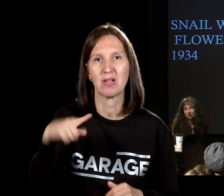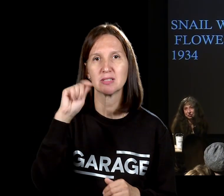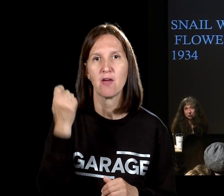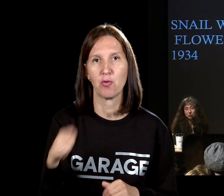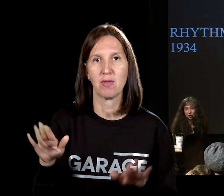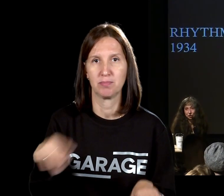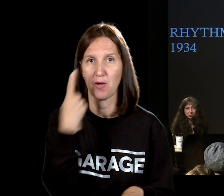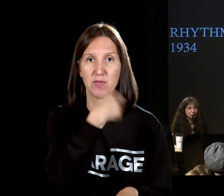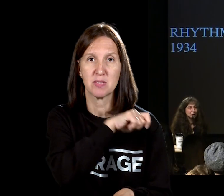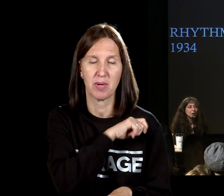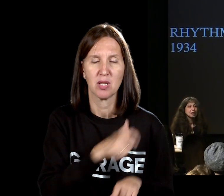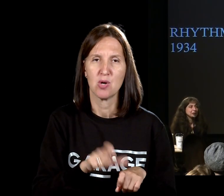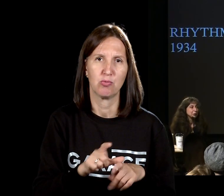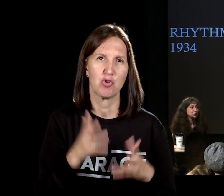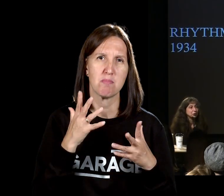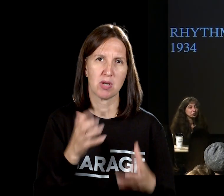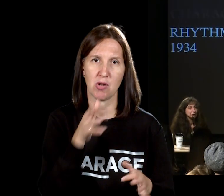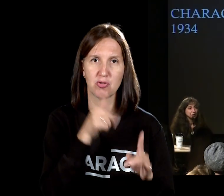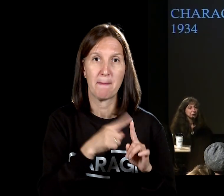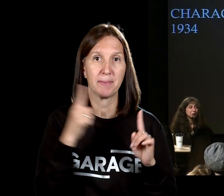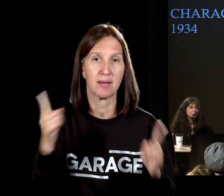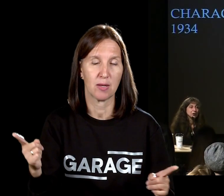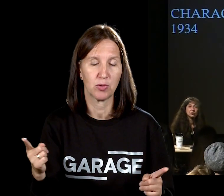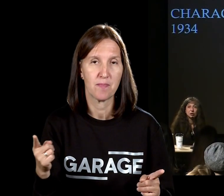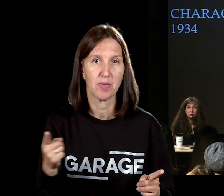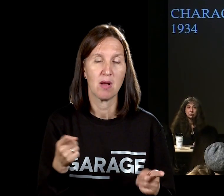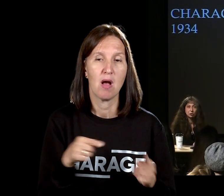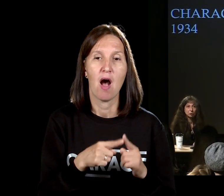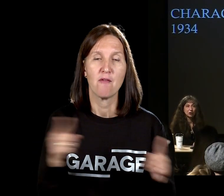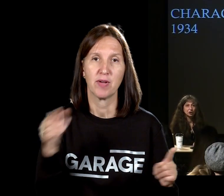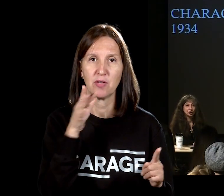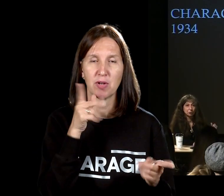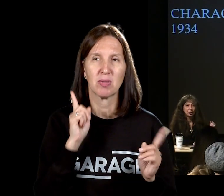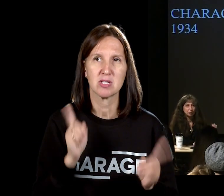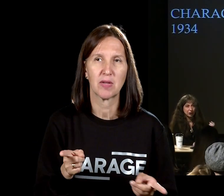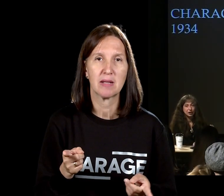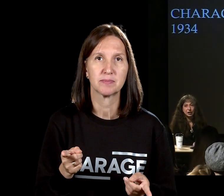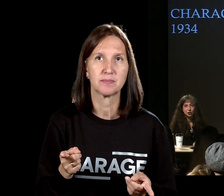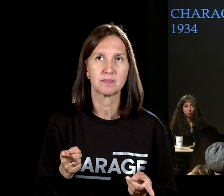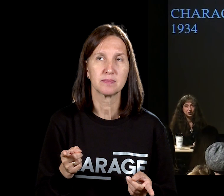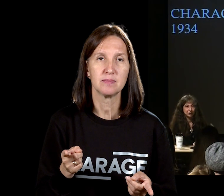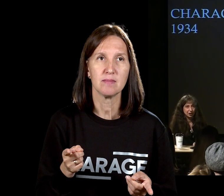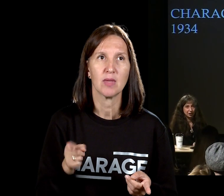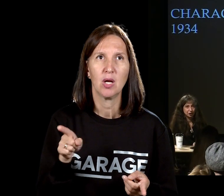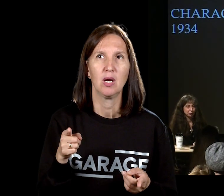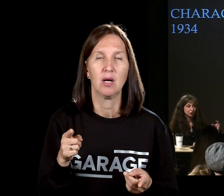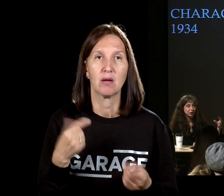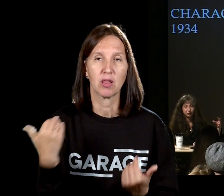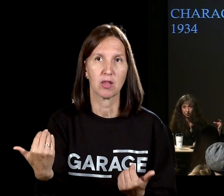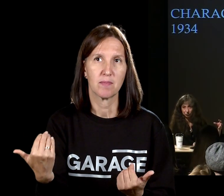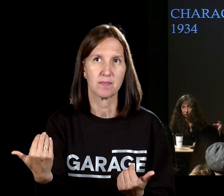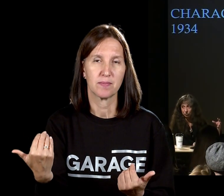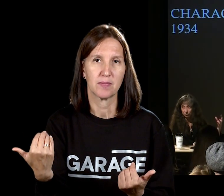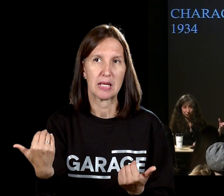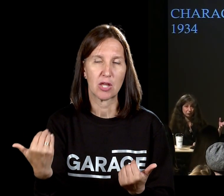Испании. Да? Это довольно мрачный период. Это период, как бы, во время которого действительно, как бы, в котором и чем плотнее, чем материальнее, чем